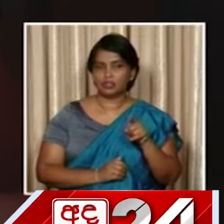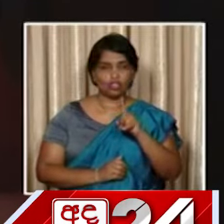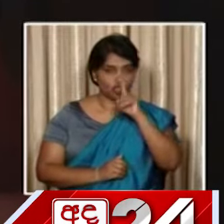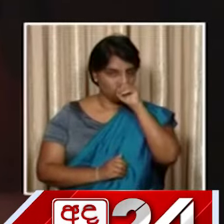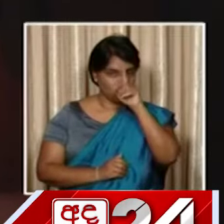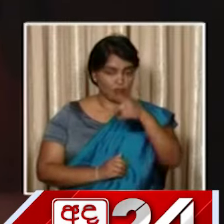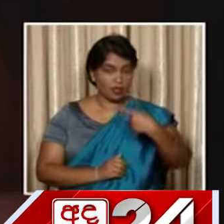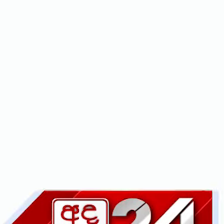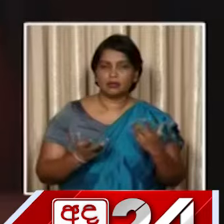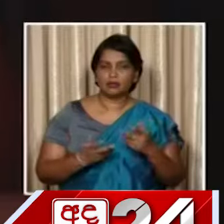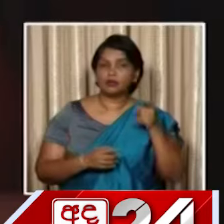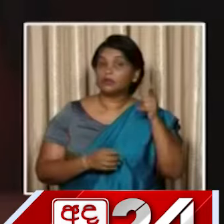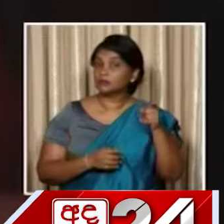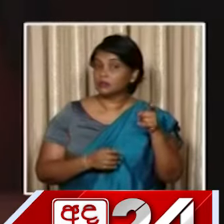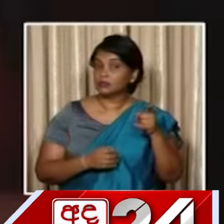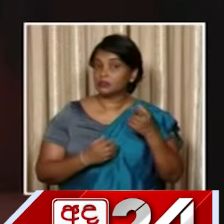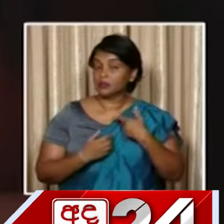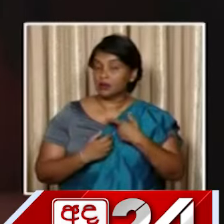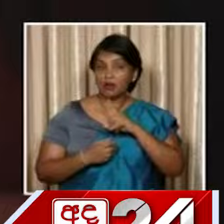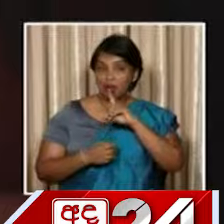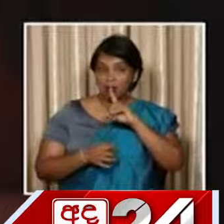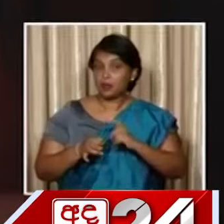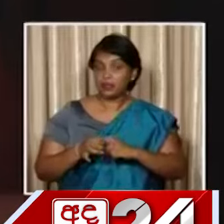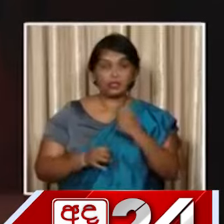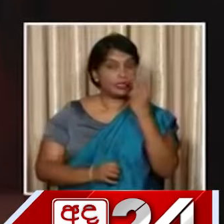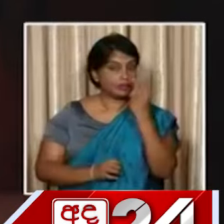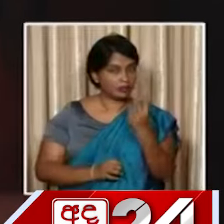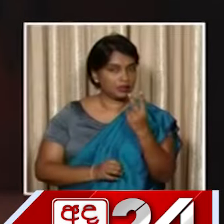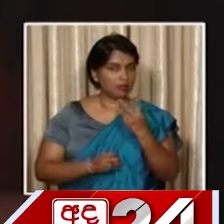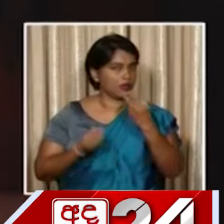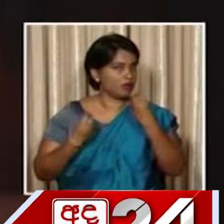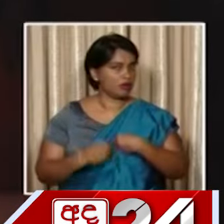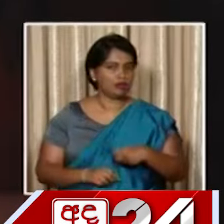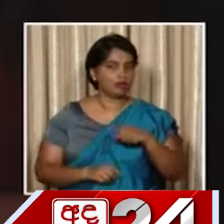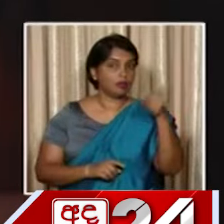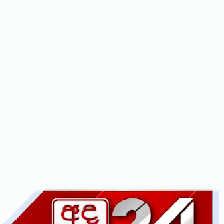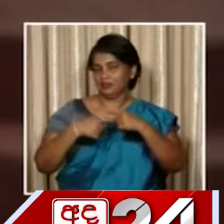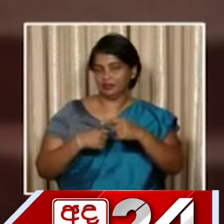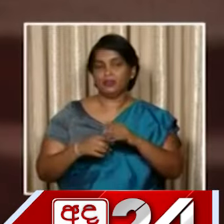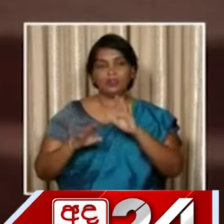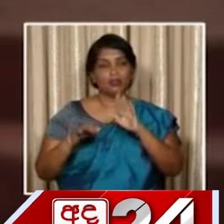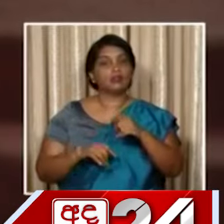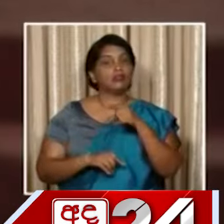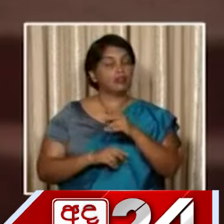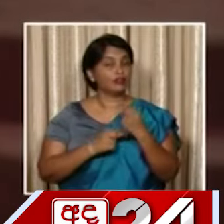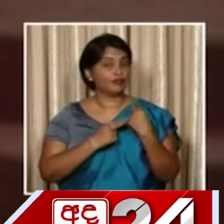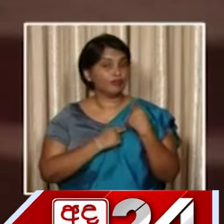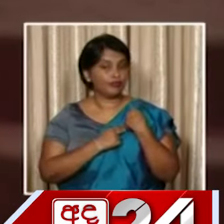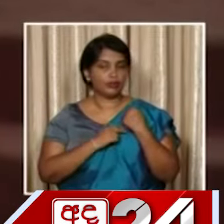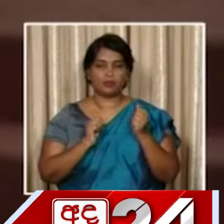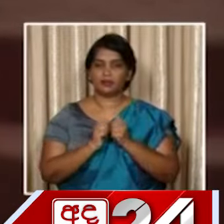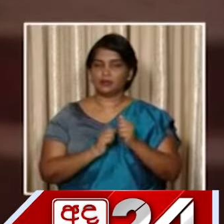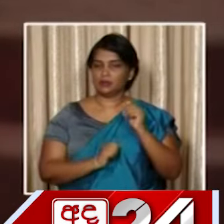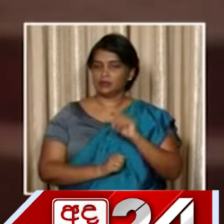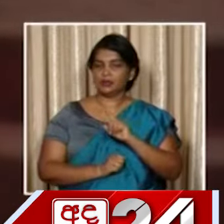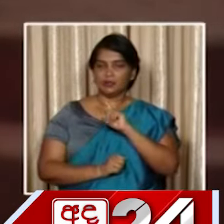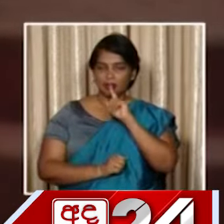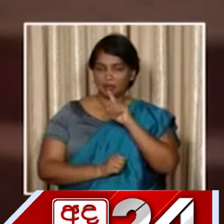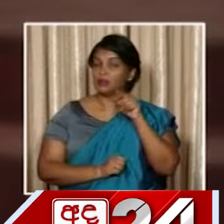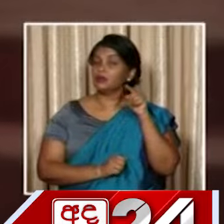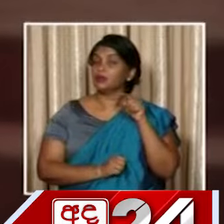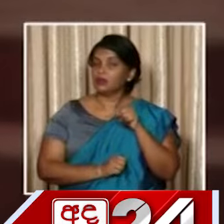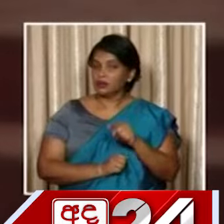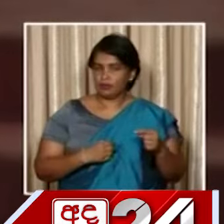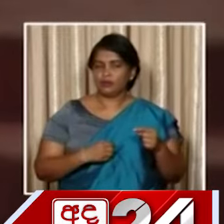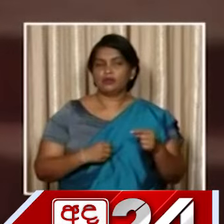දින ගාන අඩු වුණු පමණින් මට අහන්න තියෙන ප්‍රශ්න දෙක අහිමි කරන්නට කාටවත් අයිතියක් නැහැ. ඔබතුමා වගකීමෙන් කටයුතු කරන්න කියලා ඉල්ලීම කරන්න ඔබතුමාගේ